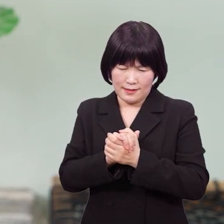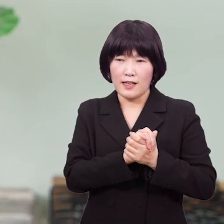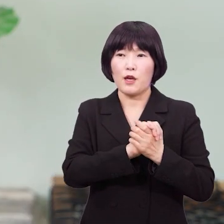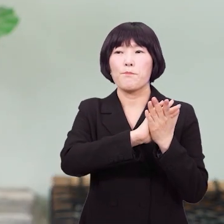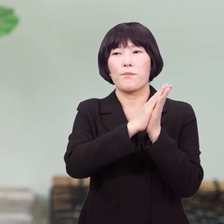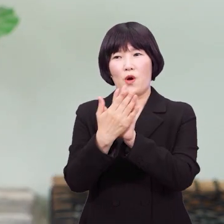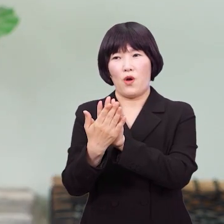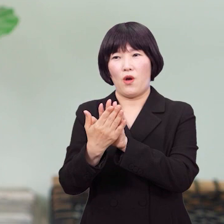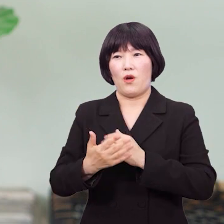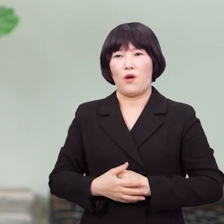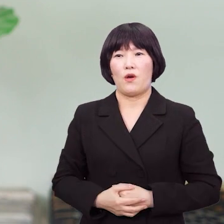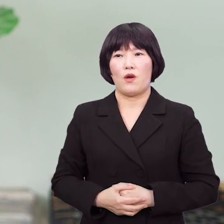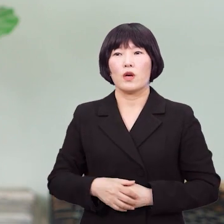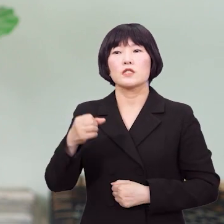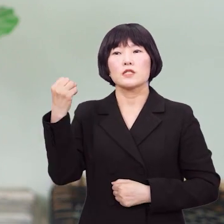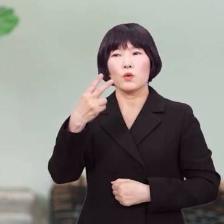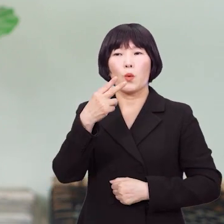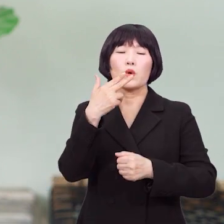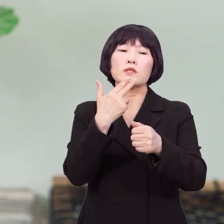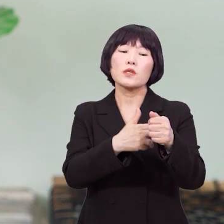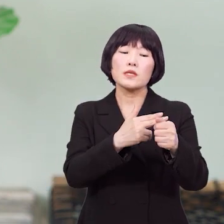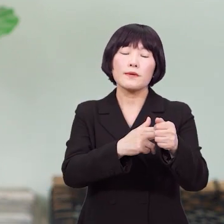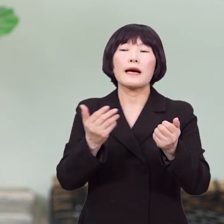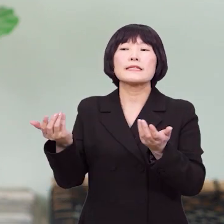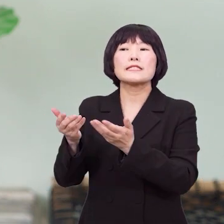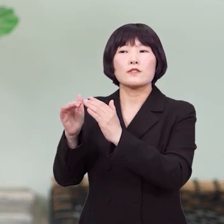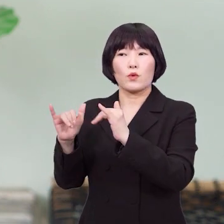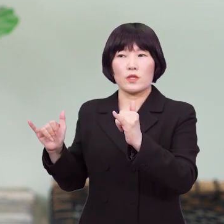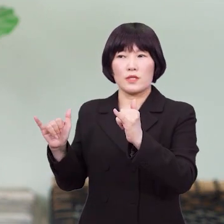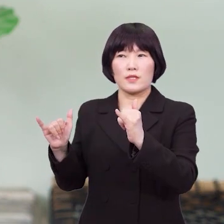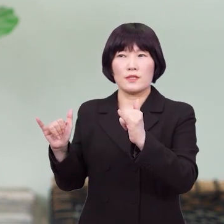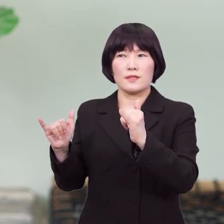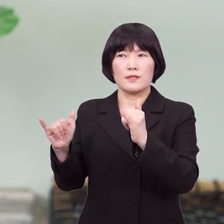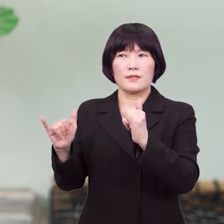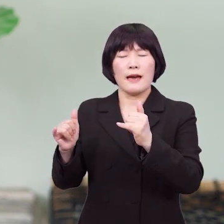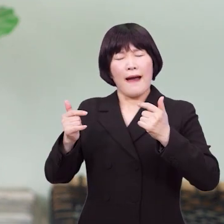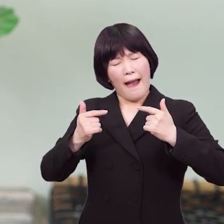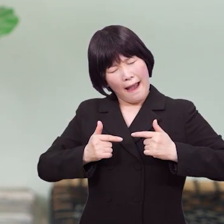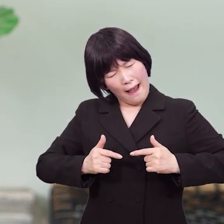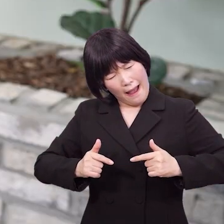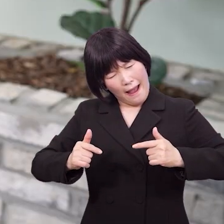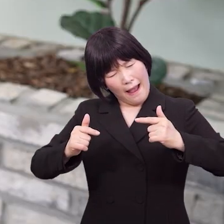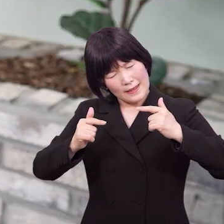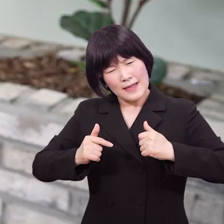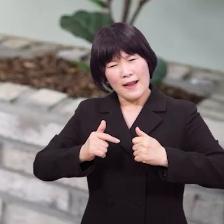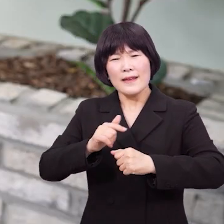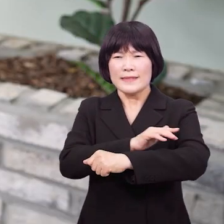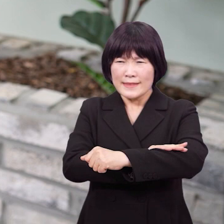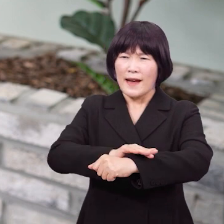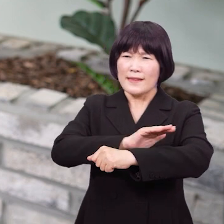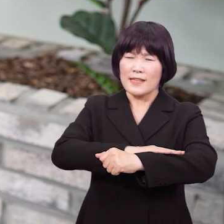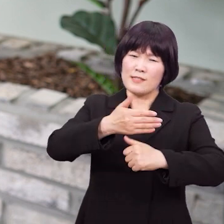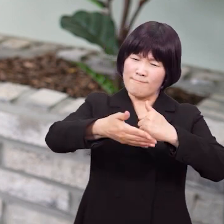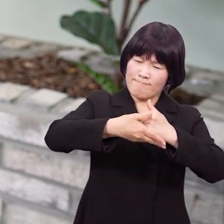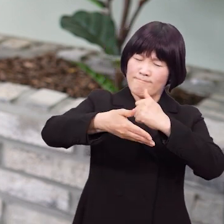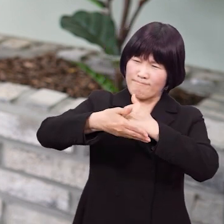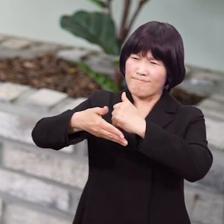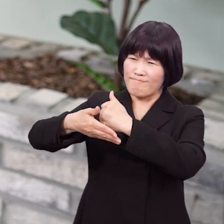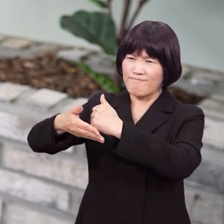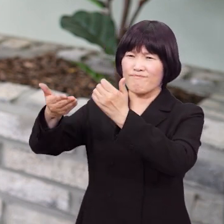직원분들하고도 친하게 되었습니다. 그리고 선생님과 직원분들이 항상